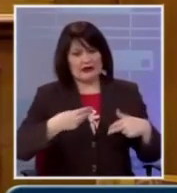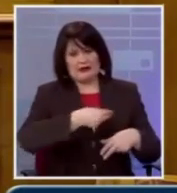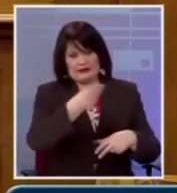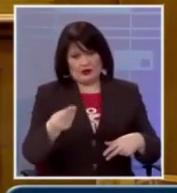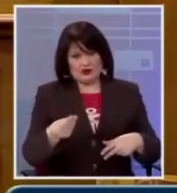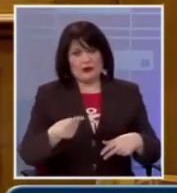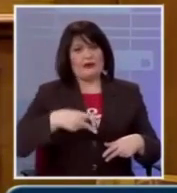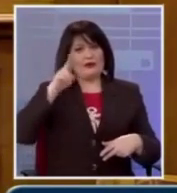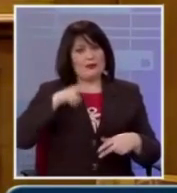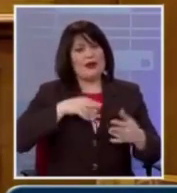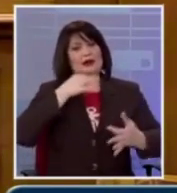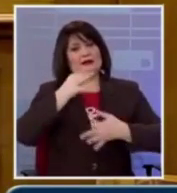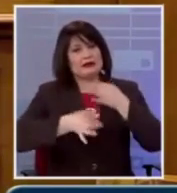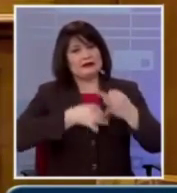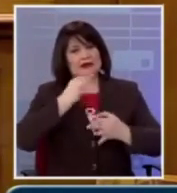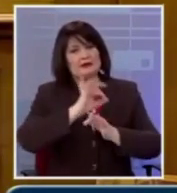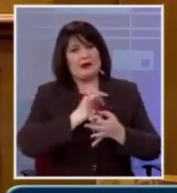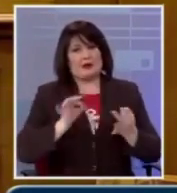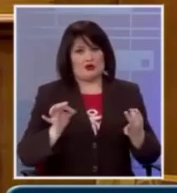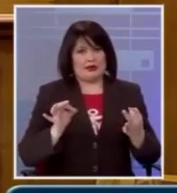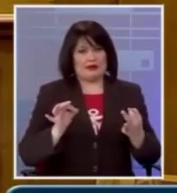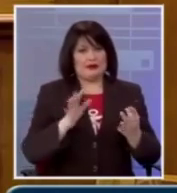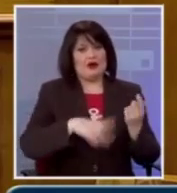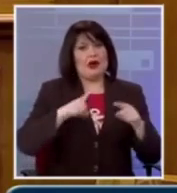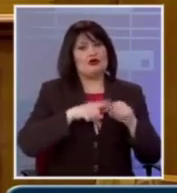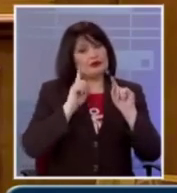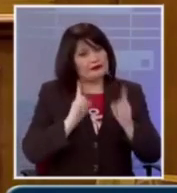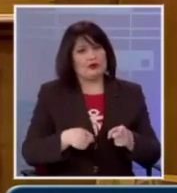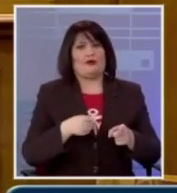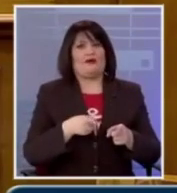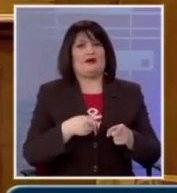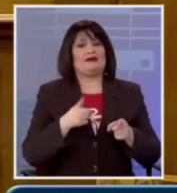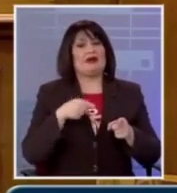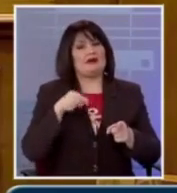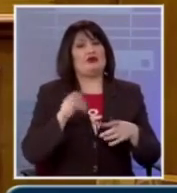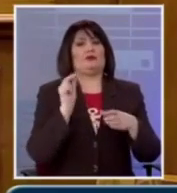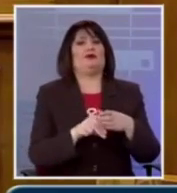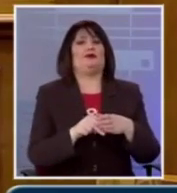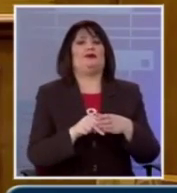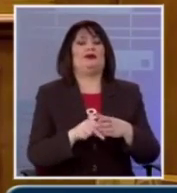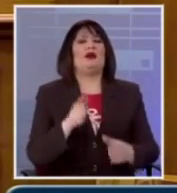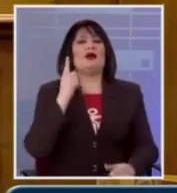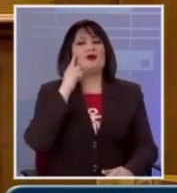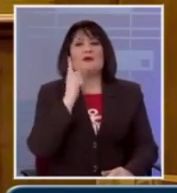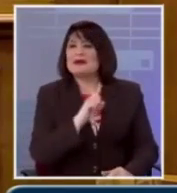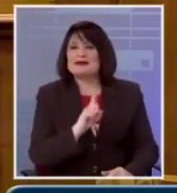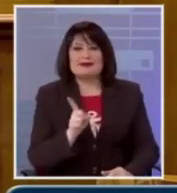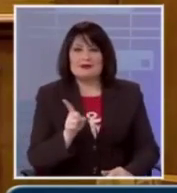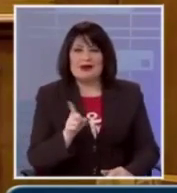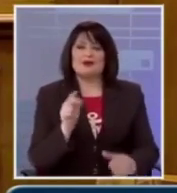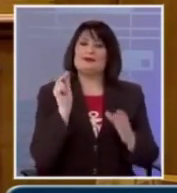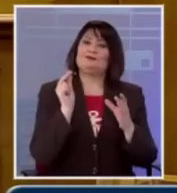εδώ δύο μέρες τώρα αναλύσει. Μην νομίζουμε ότι έχει